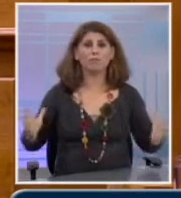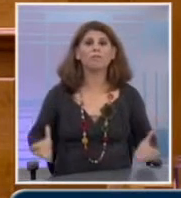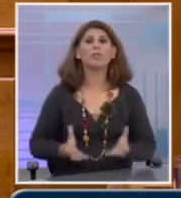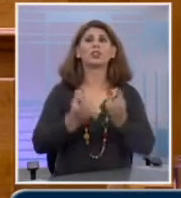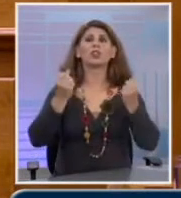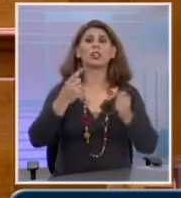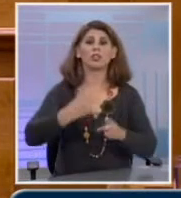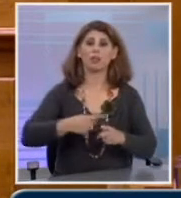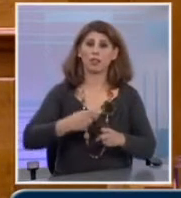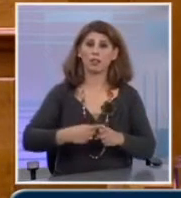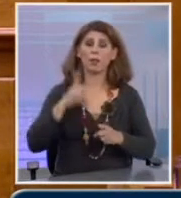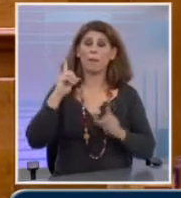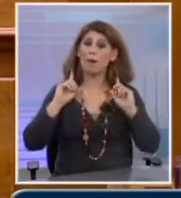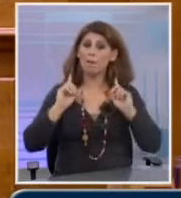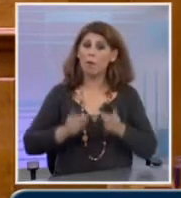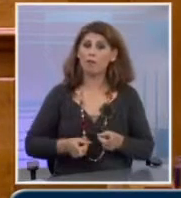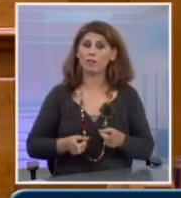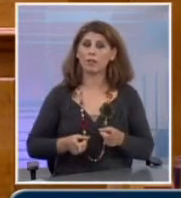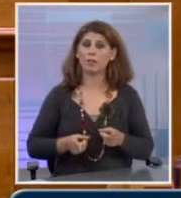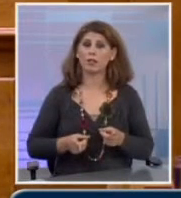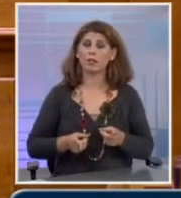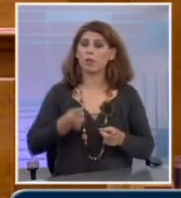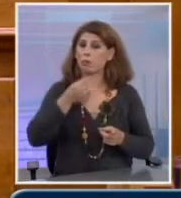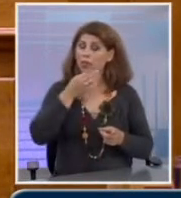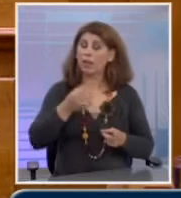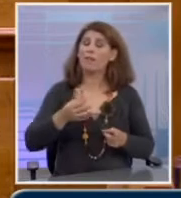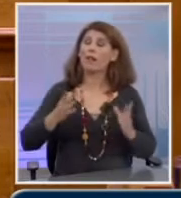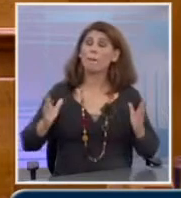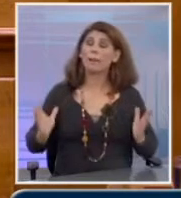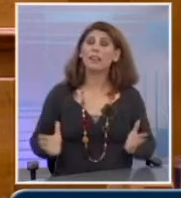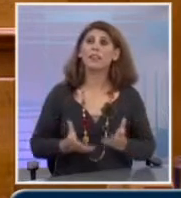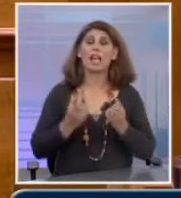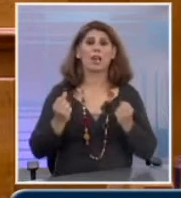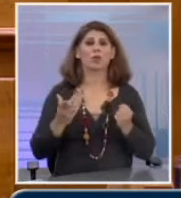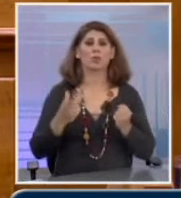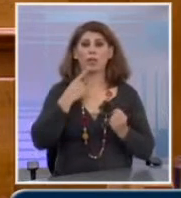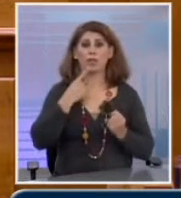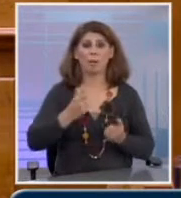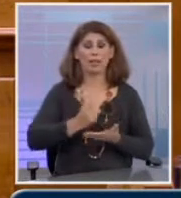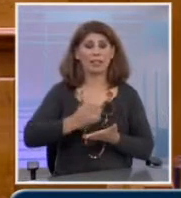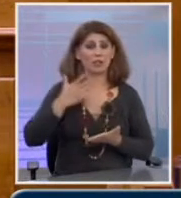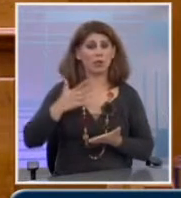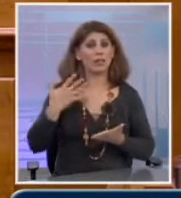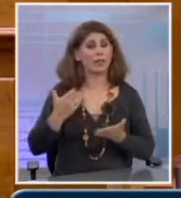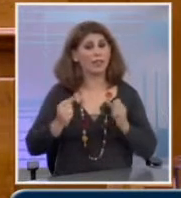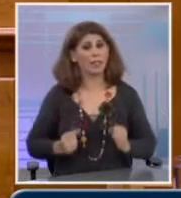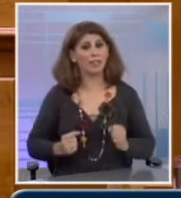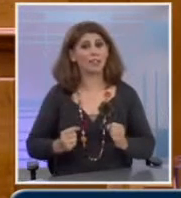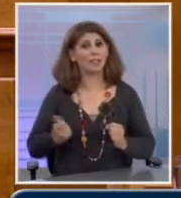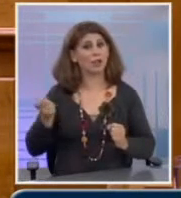λαού, με μια απόφαση που θα αναφέρεται επιτέλους στην αξιολόγηση και θα παίρνει θέση για το